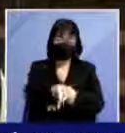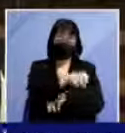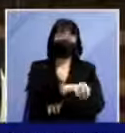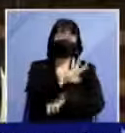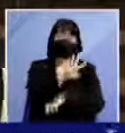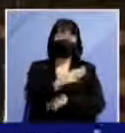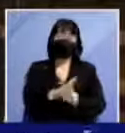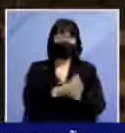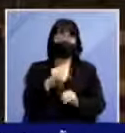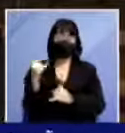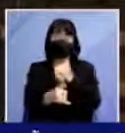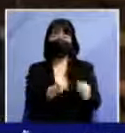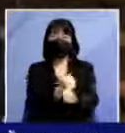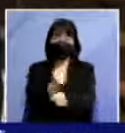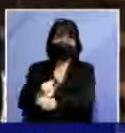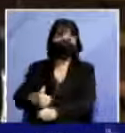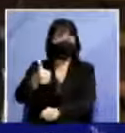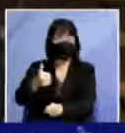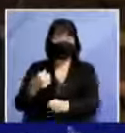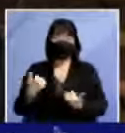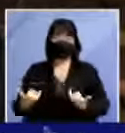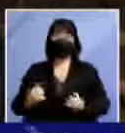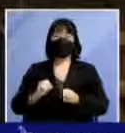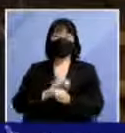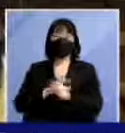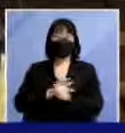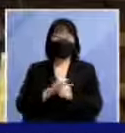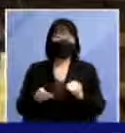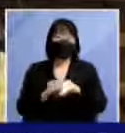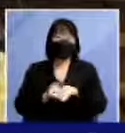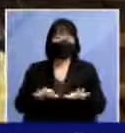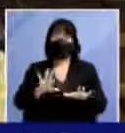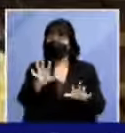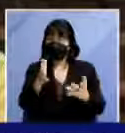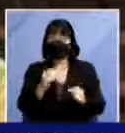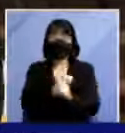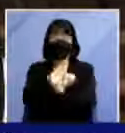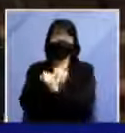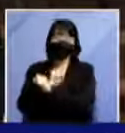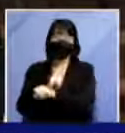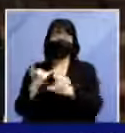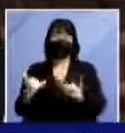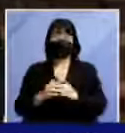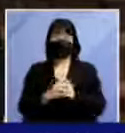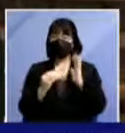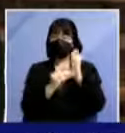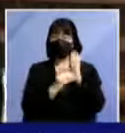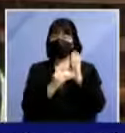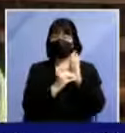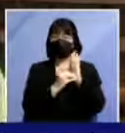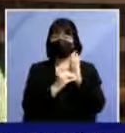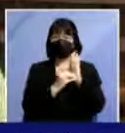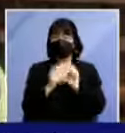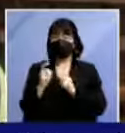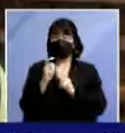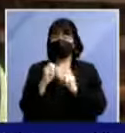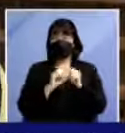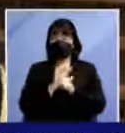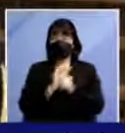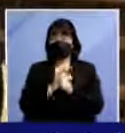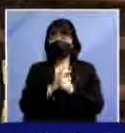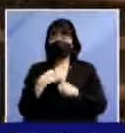ที่เรียบร้อยแล้วนอกจากนี้ยังพบว่าที่จังหวัดพิษณุโลกครับก็มีผู้ป่วยโควิดจากพื้นที่สีแดงแจ้งขอความจำงที่จะเดินทางมาขอรับการ